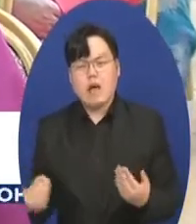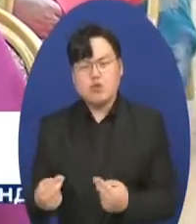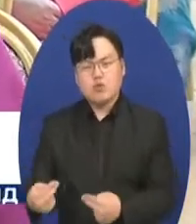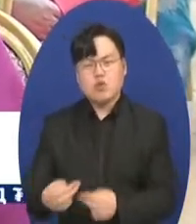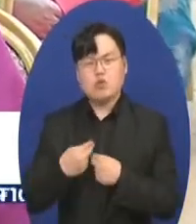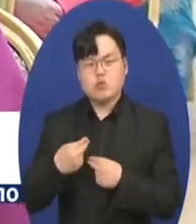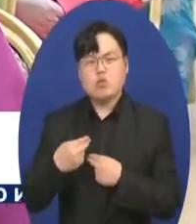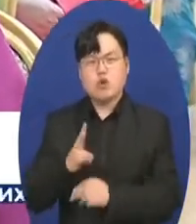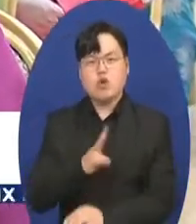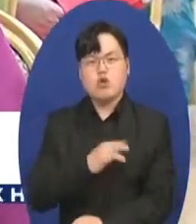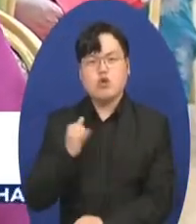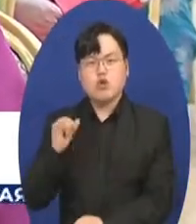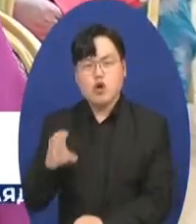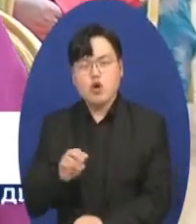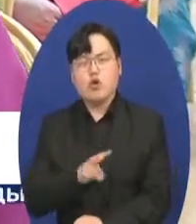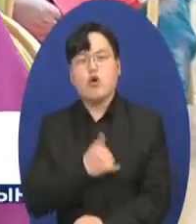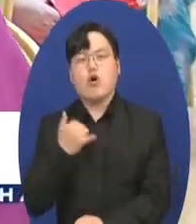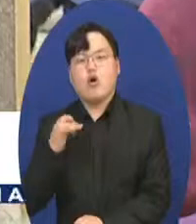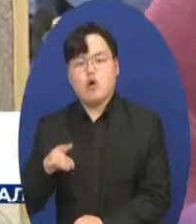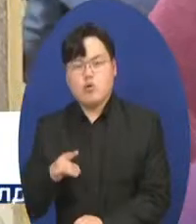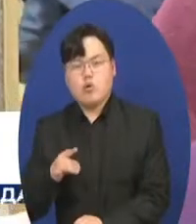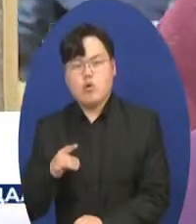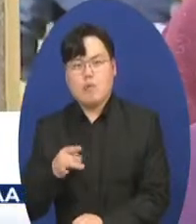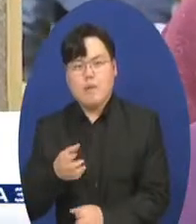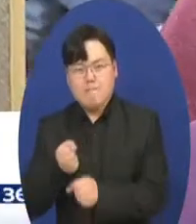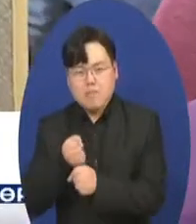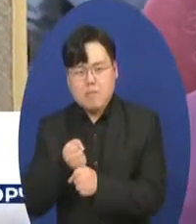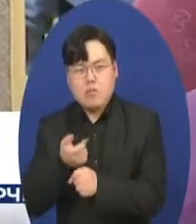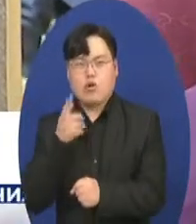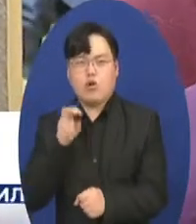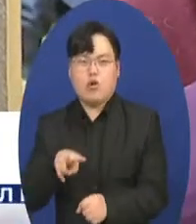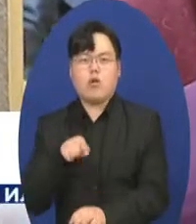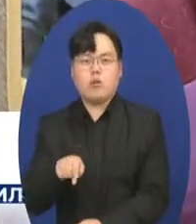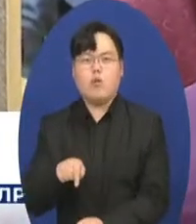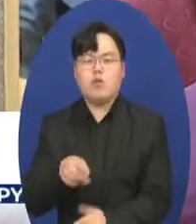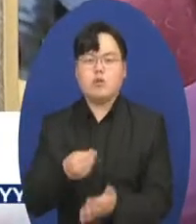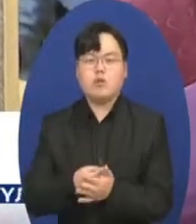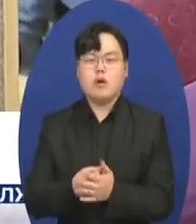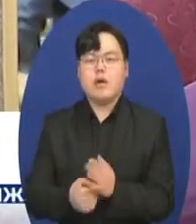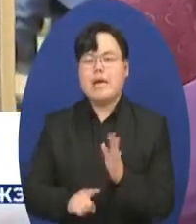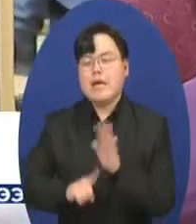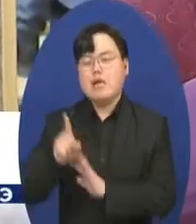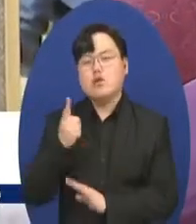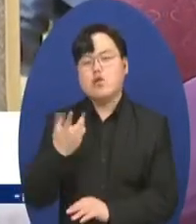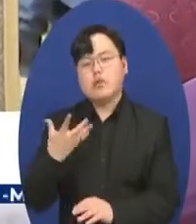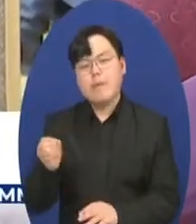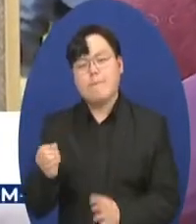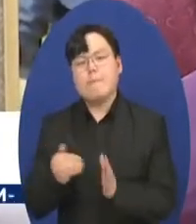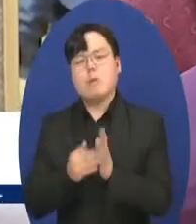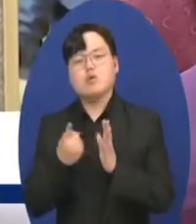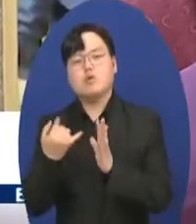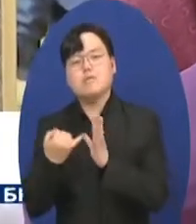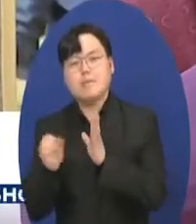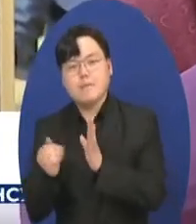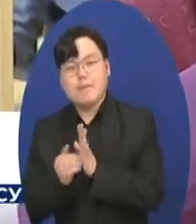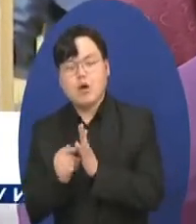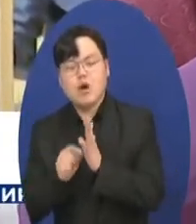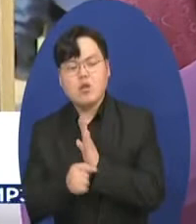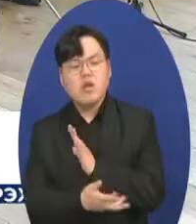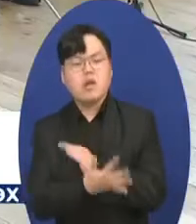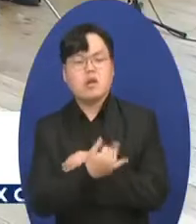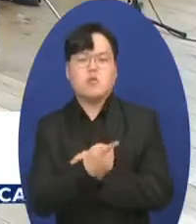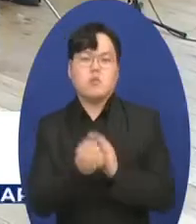дээ. Ноос ноолр уул битэн чинь мэдээ бил юм болж байгаа. Тний ээлж нь ноолр үн одоо манай ямар ч юм 150 та гарсан. Одоо бол 100